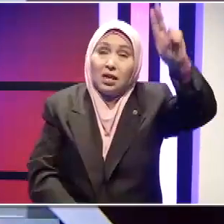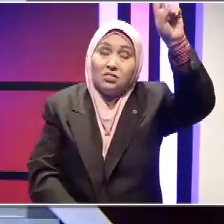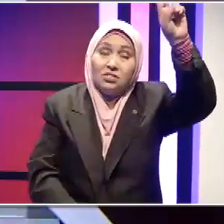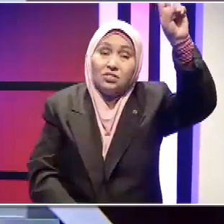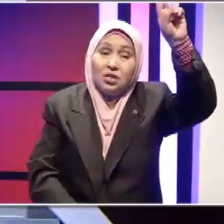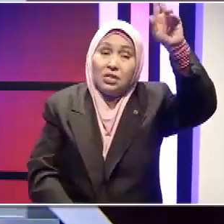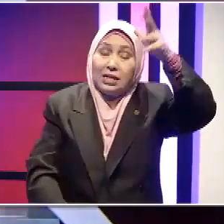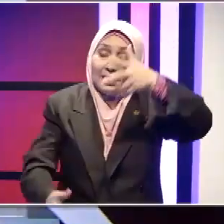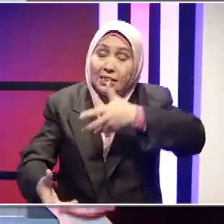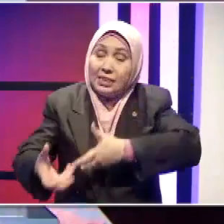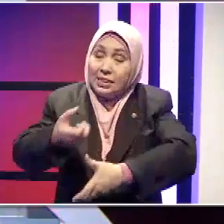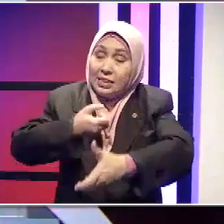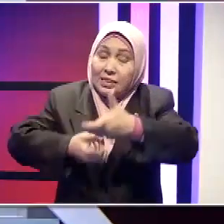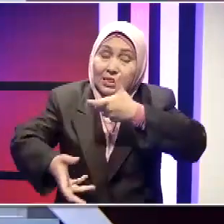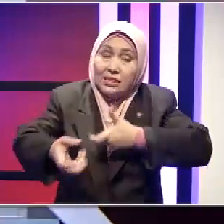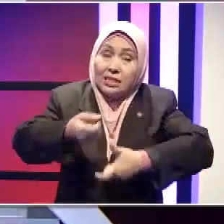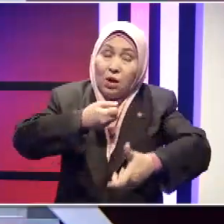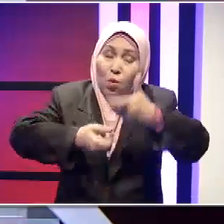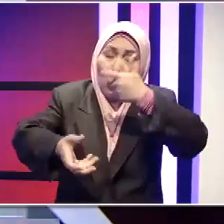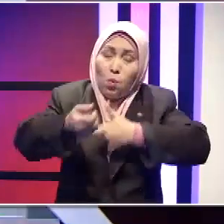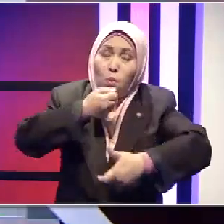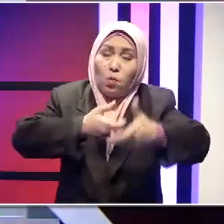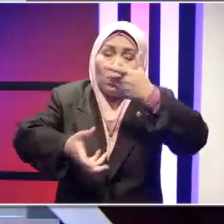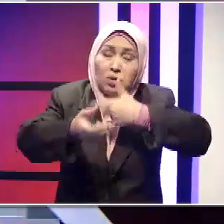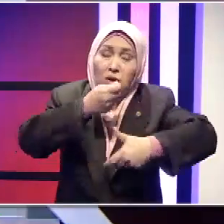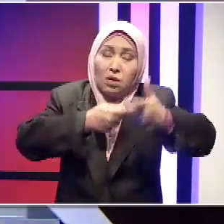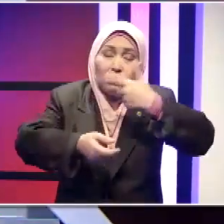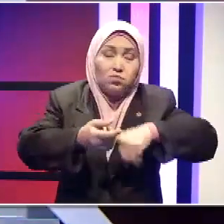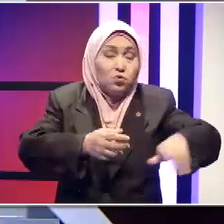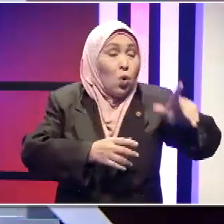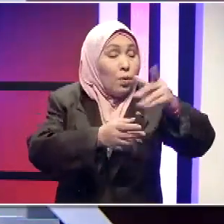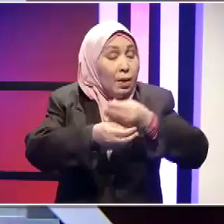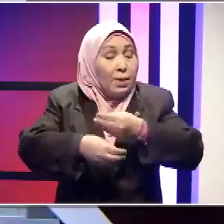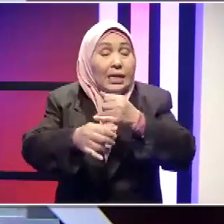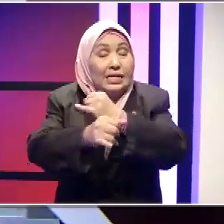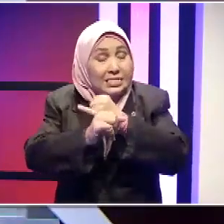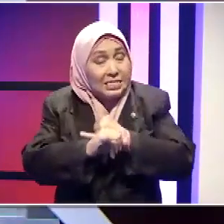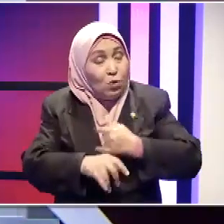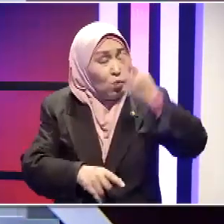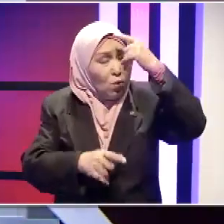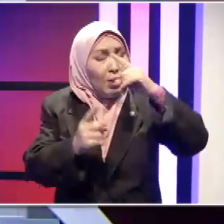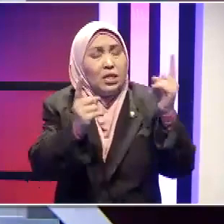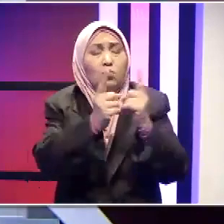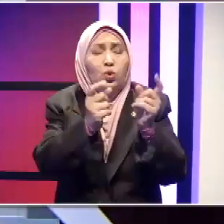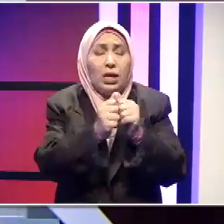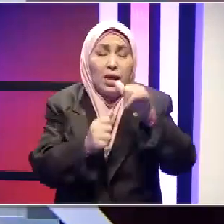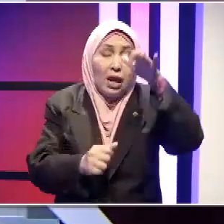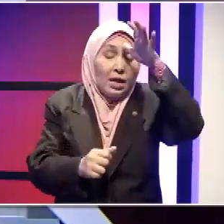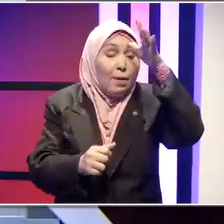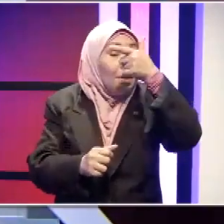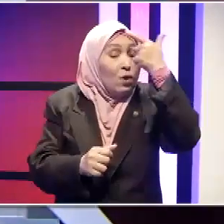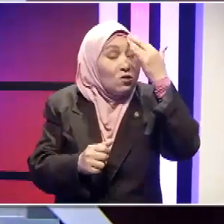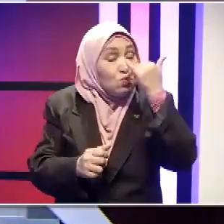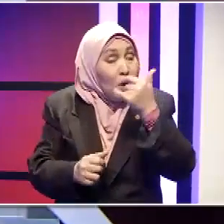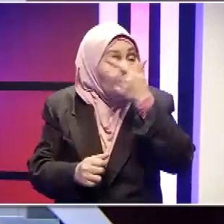ditarik anak itu maksudnya diberi izin untuk naik mungo aneh Liverpool bertemu dengan si Ayah karena apa